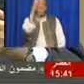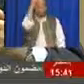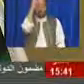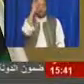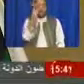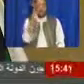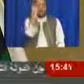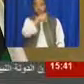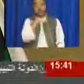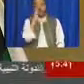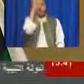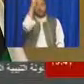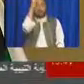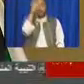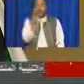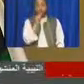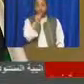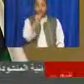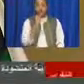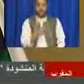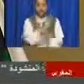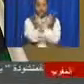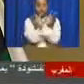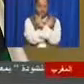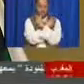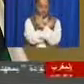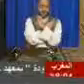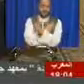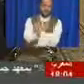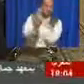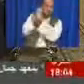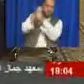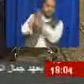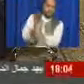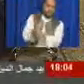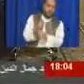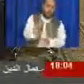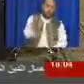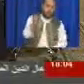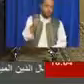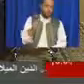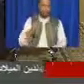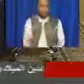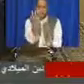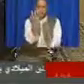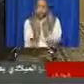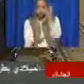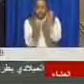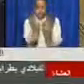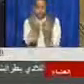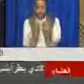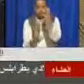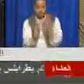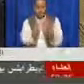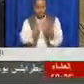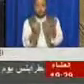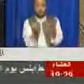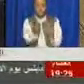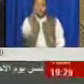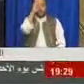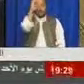ابتغاء وجه الله فان ذلك لا يضيع بل يكون كفاره الله لكفاره يعطيه عتق من النادي يعتقه من النار